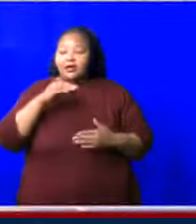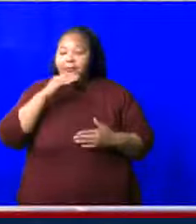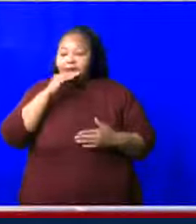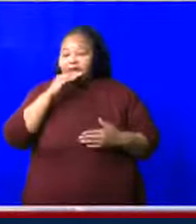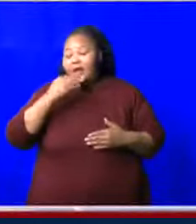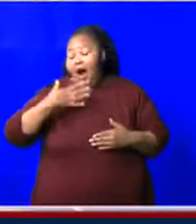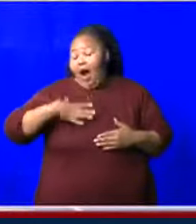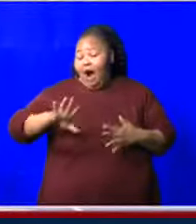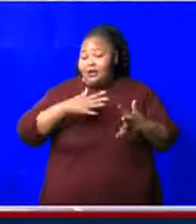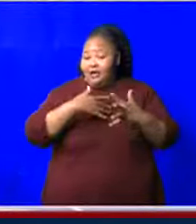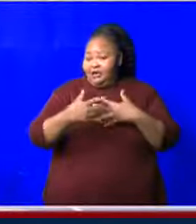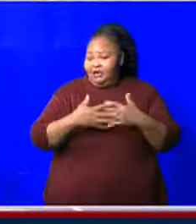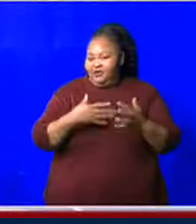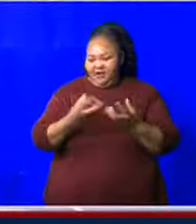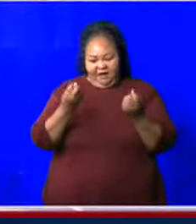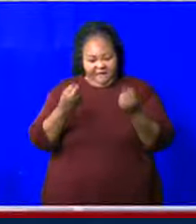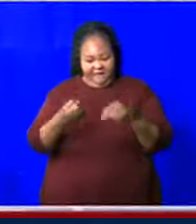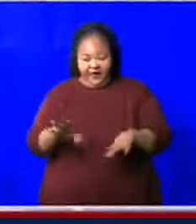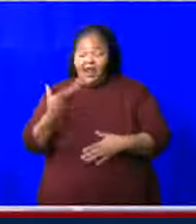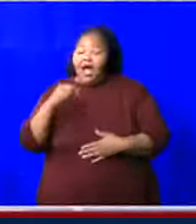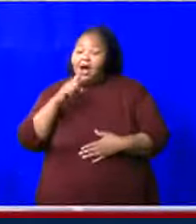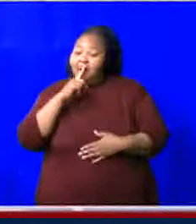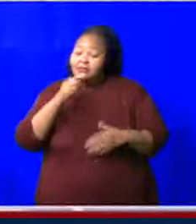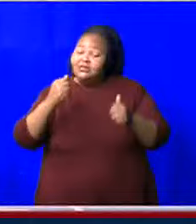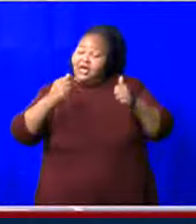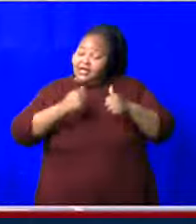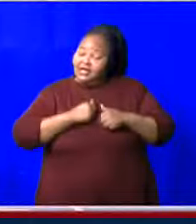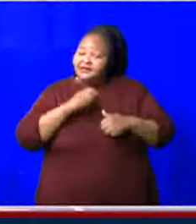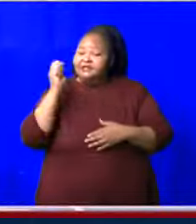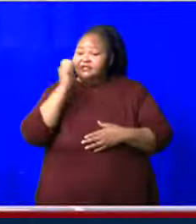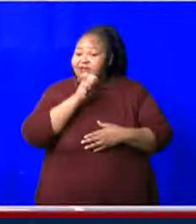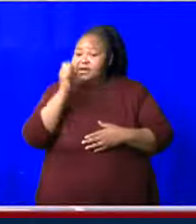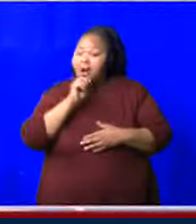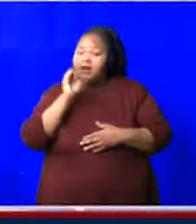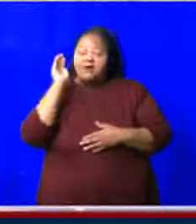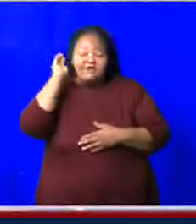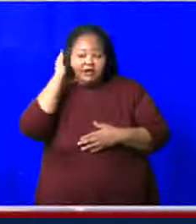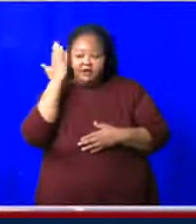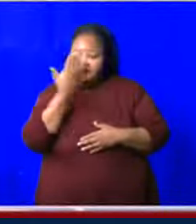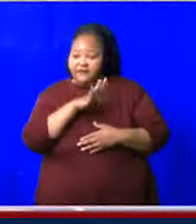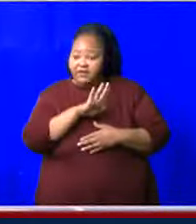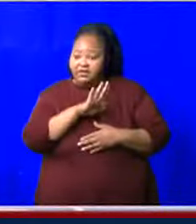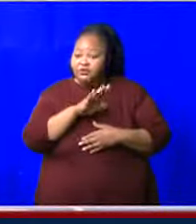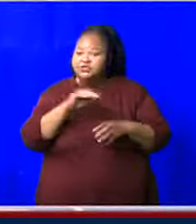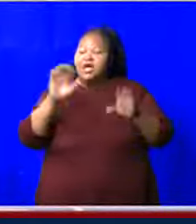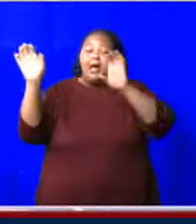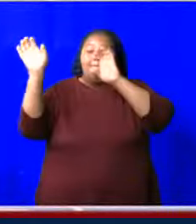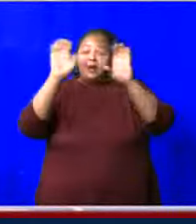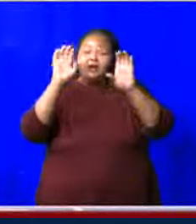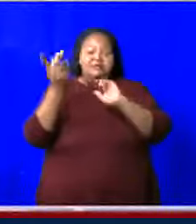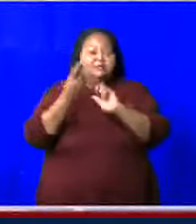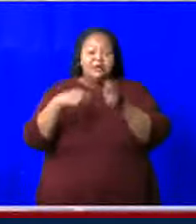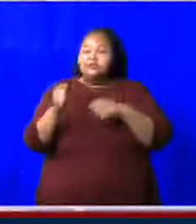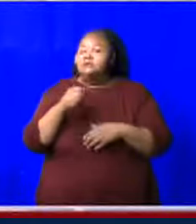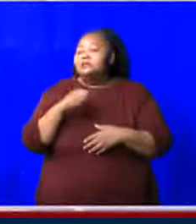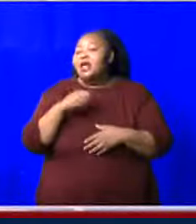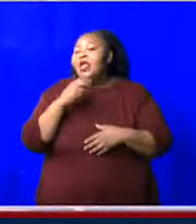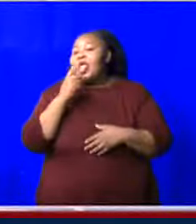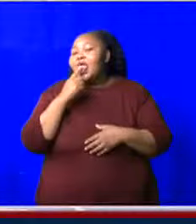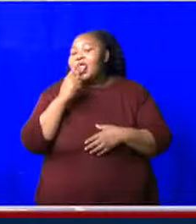yakithi yathi nayingena kumakethe njengeva ukuthi bathi nayingena kumakethe ne taste nako konke lokho ayaba